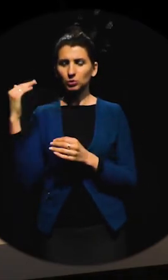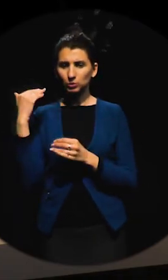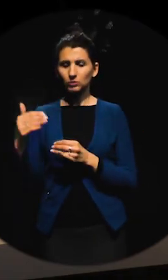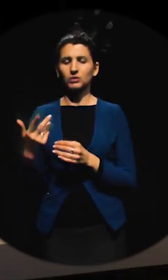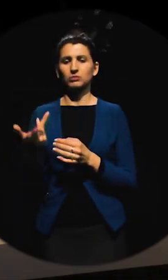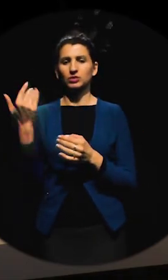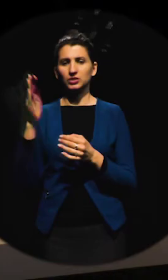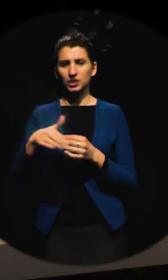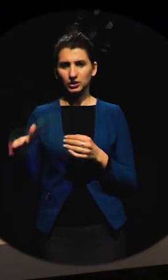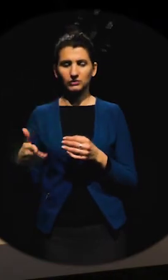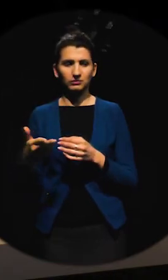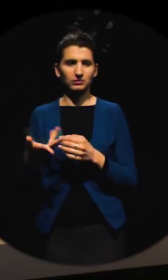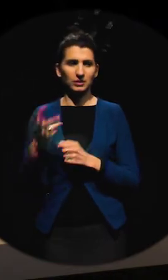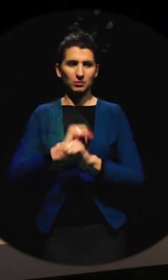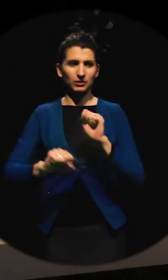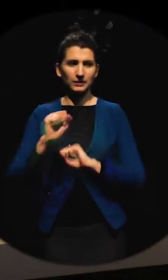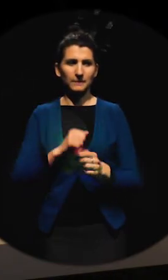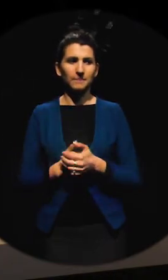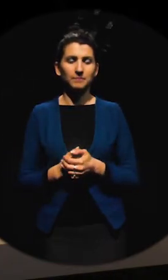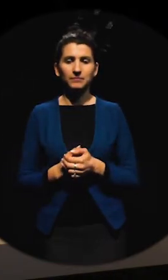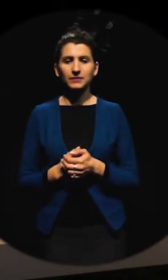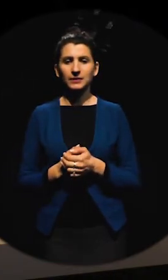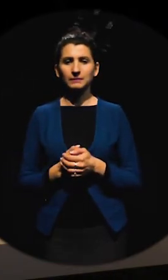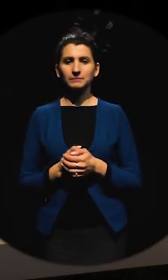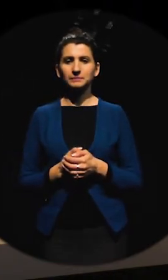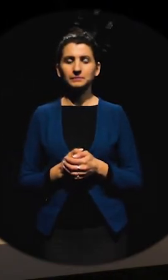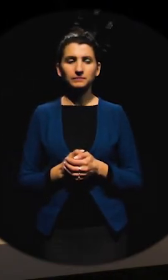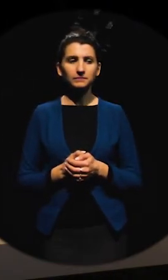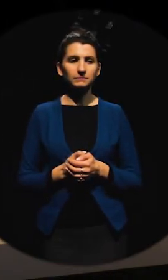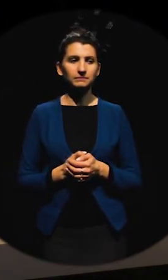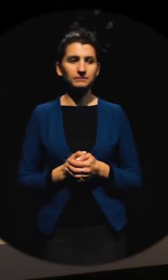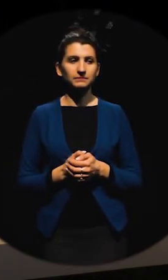dorosłymi osobami z niepełnosprawnościami.